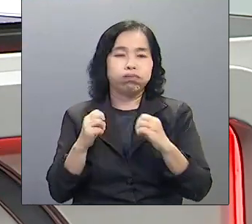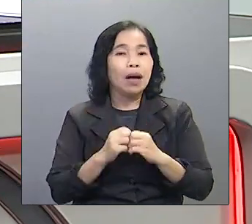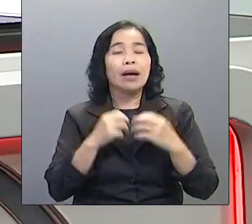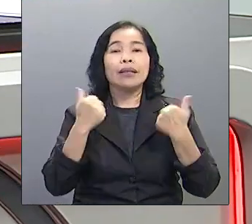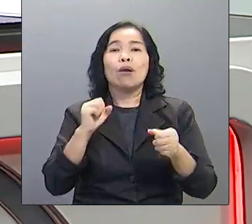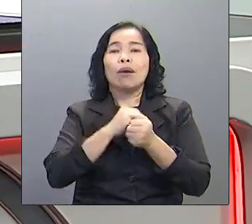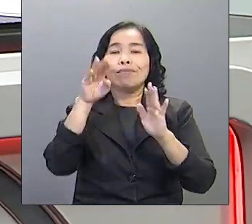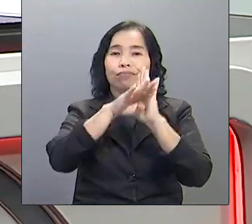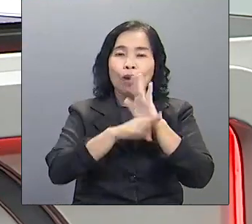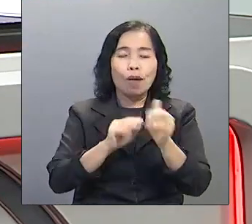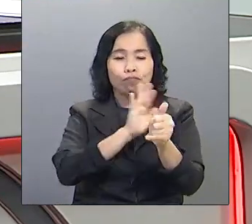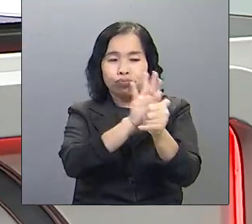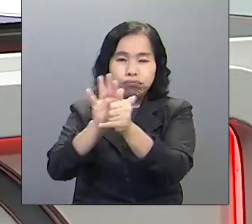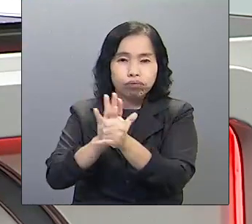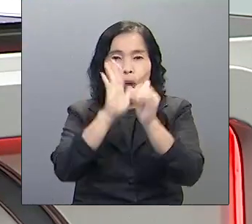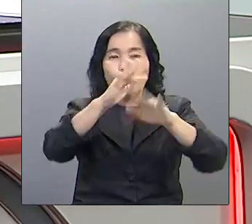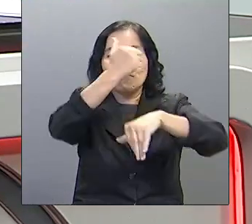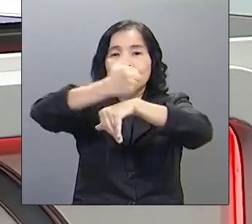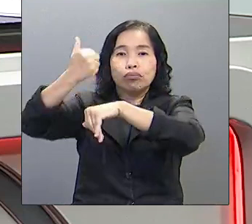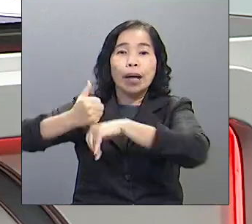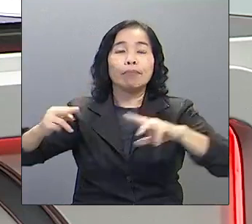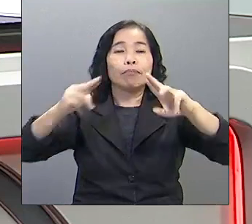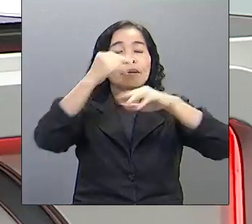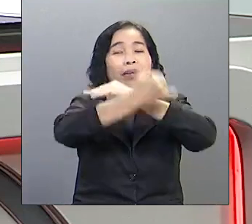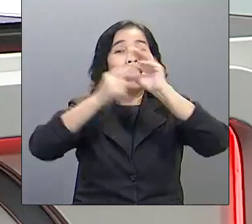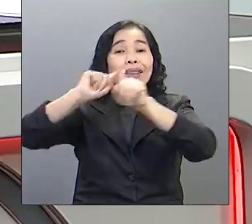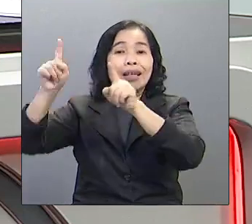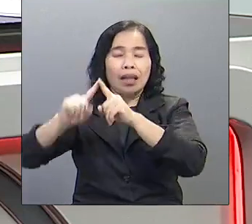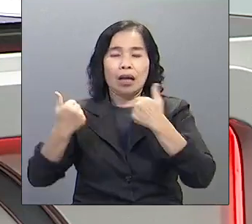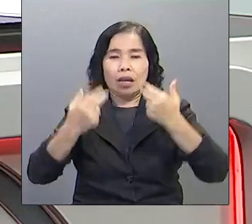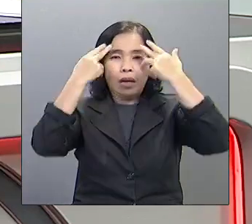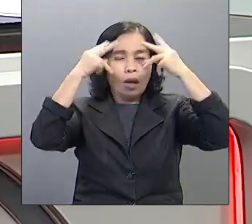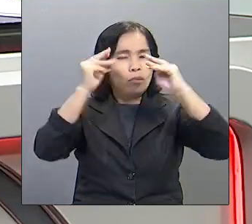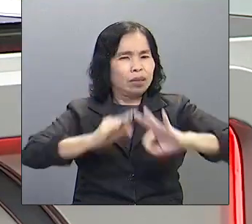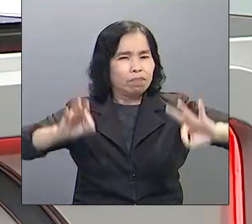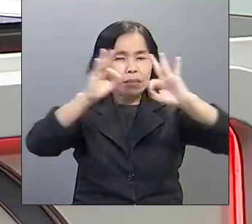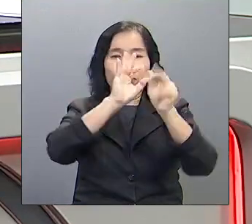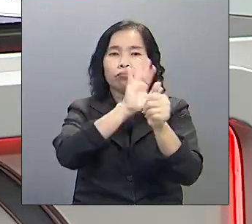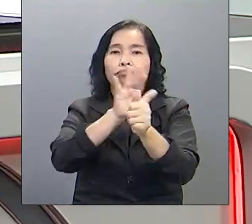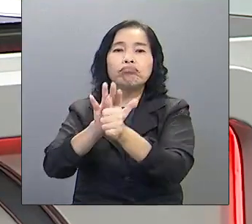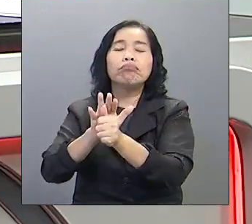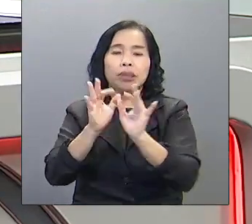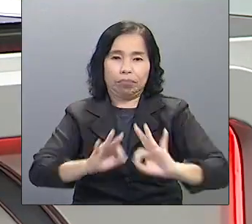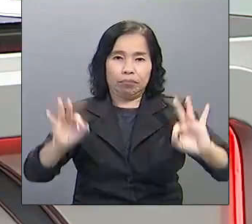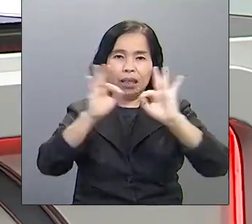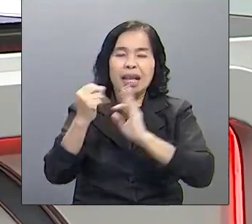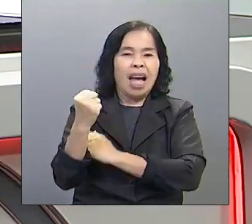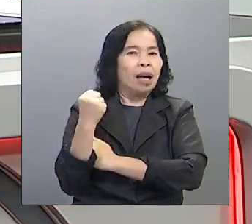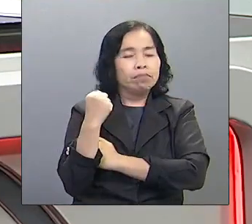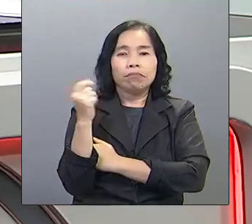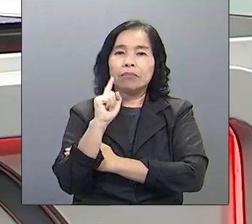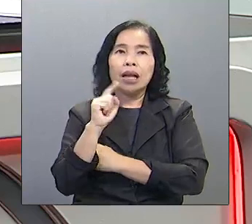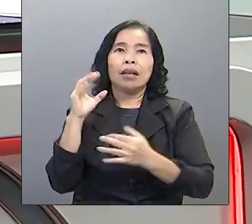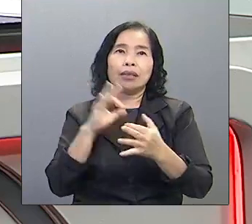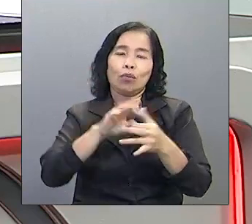การในการอารักขาผู้นำจึงเป็นเรื่องที่นายกรัฐมนตรีให้ความสำคัญเป็นอย่างมากนะคะโดยเน้นความเข้มข้นเรื่องของงานด้าน